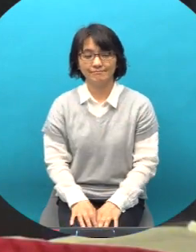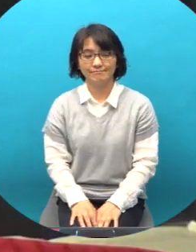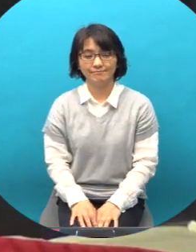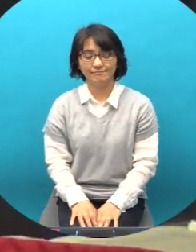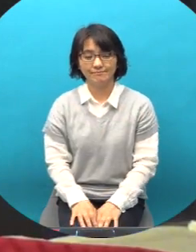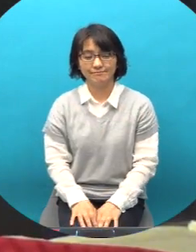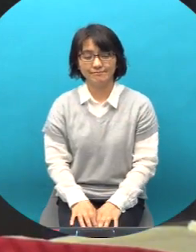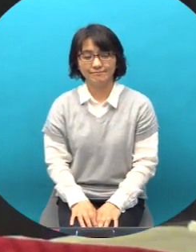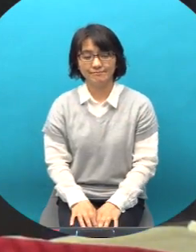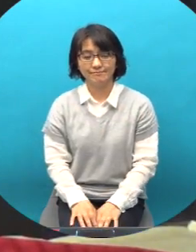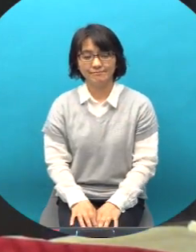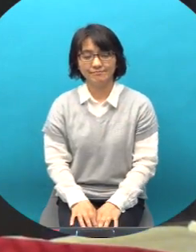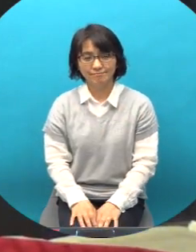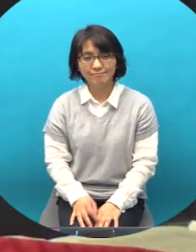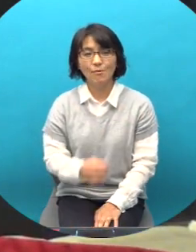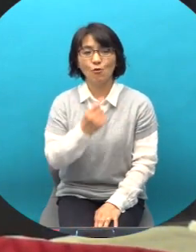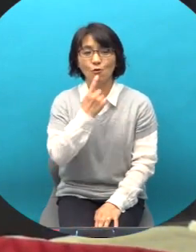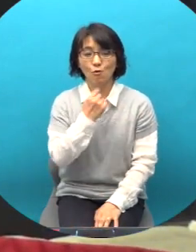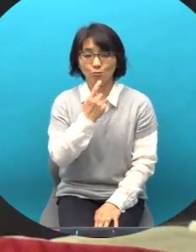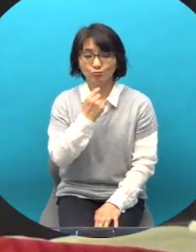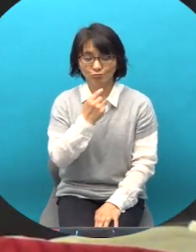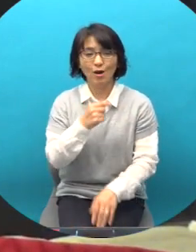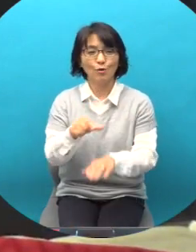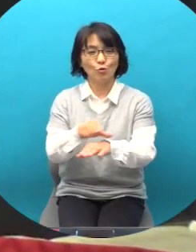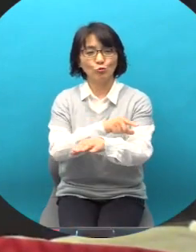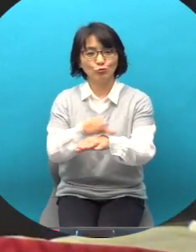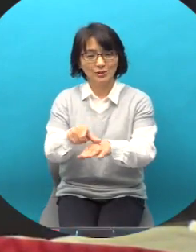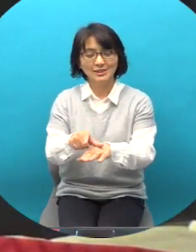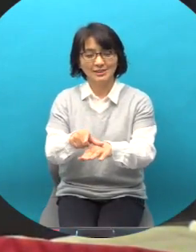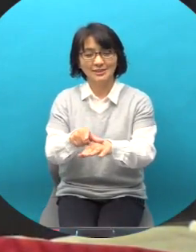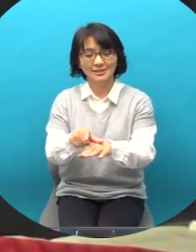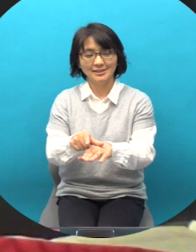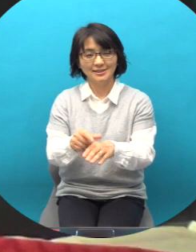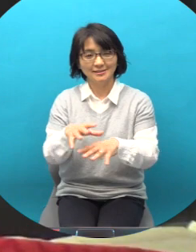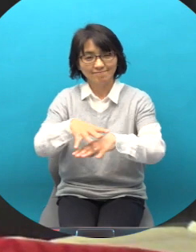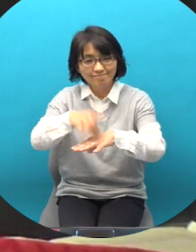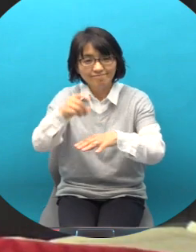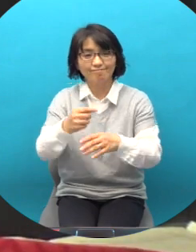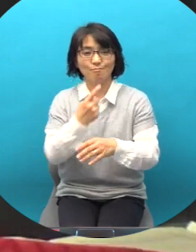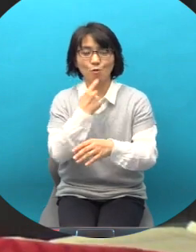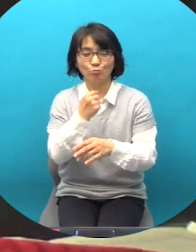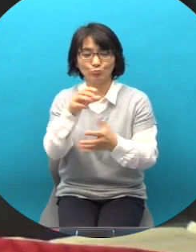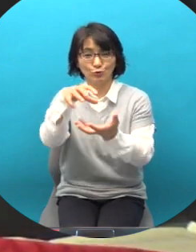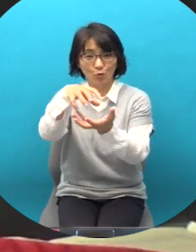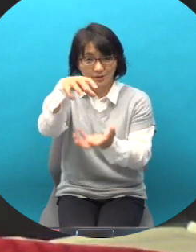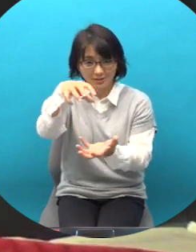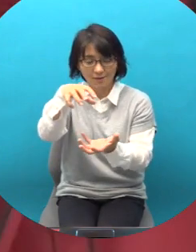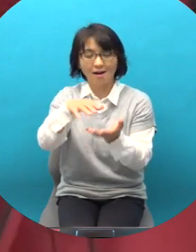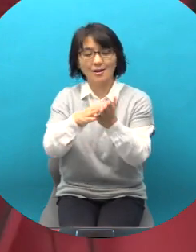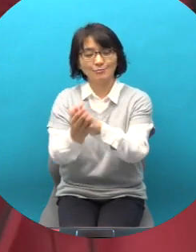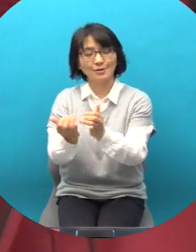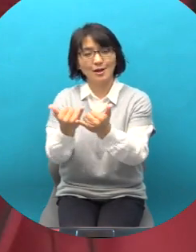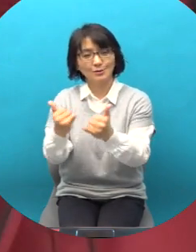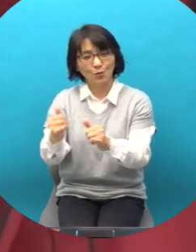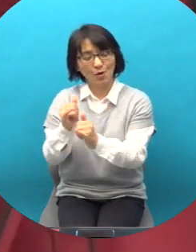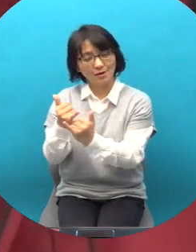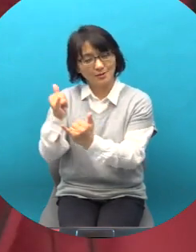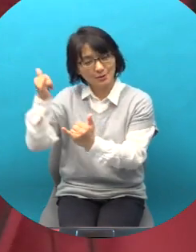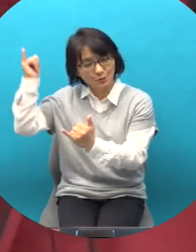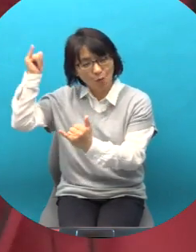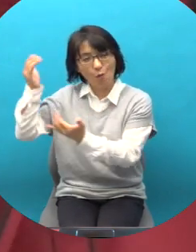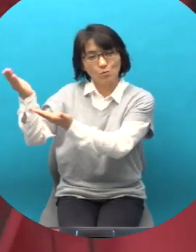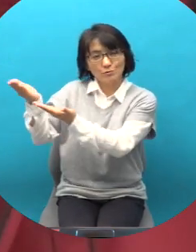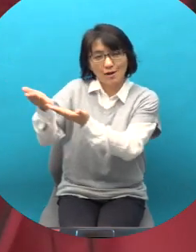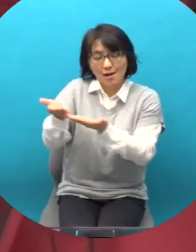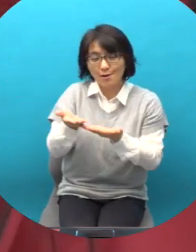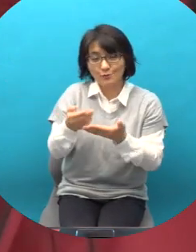い、お盆に使う、特に荒盆に使う提灯に関しましては、個人ですとかご先祖様をお